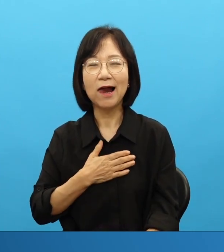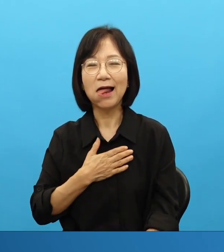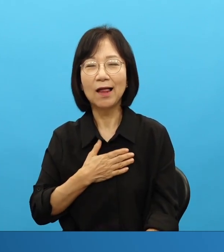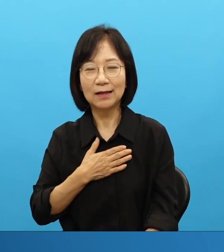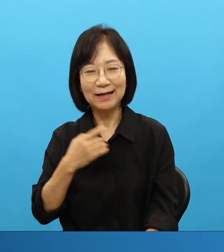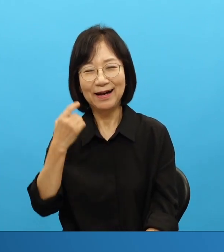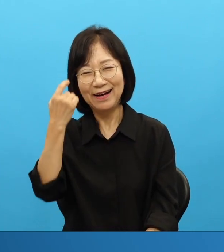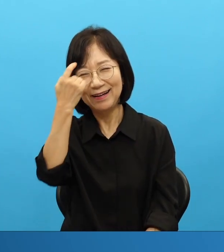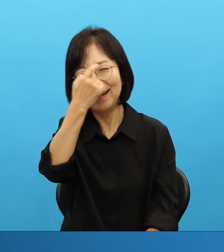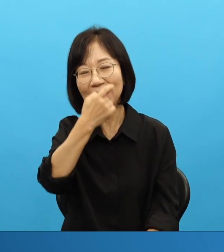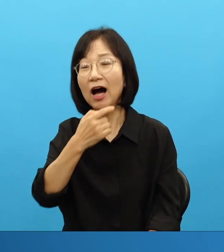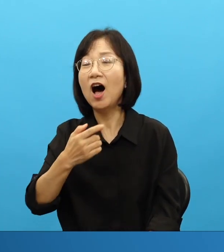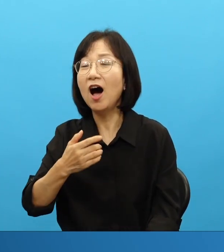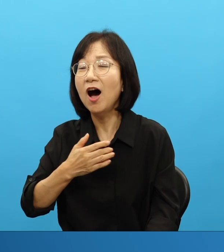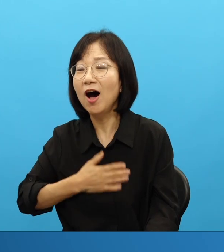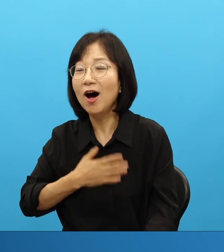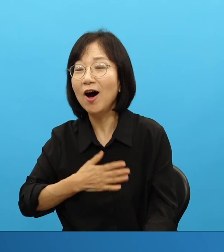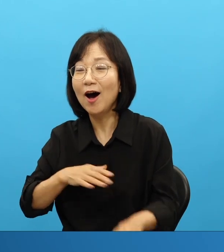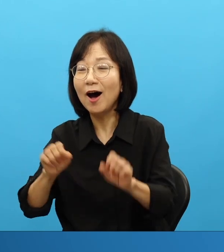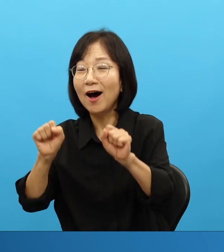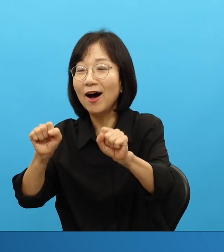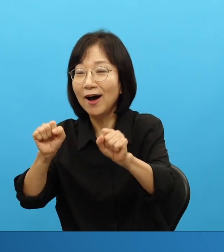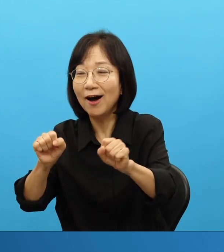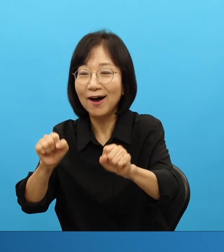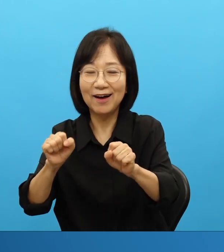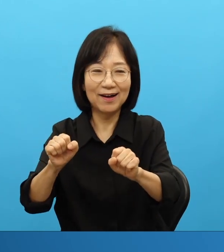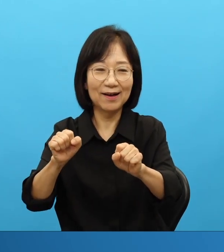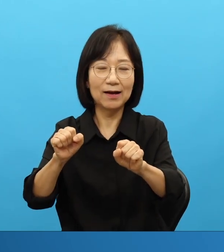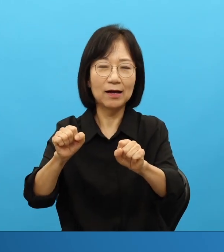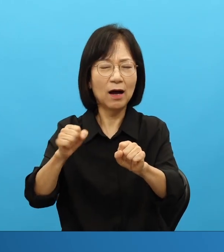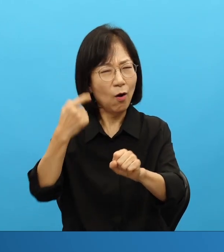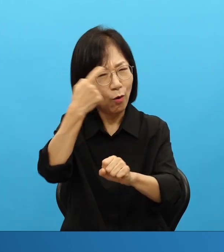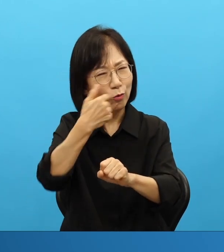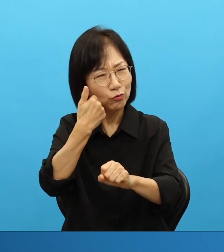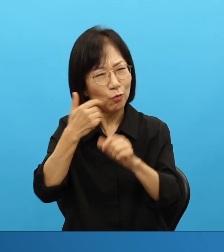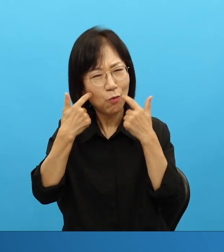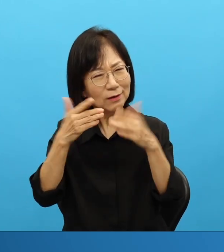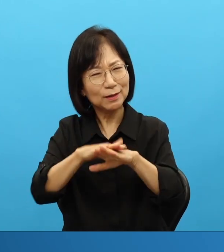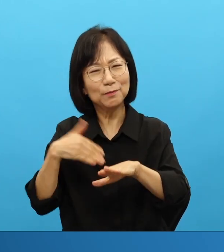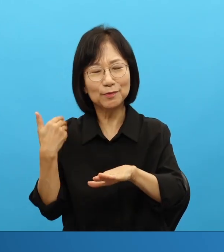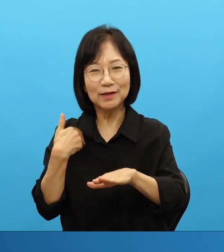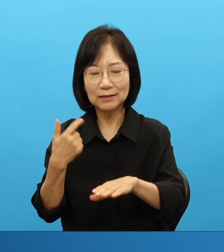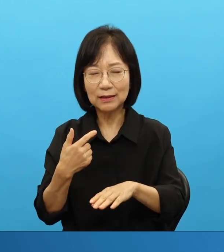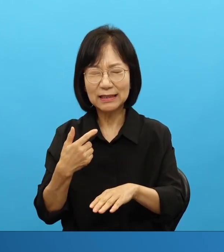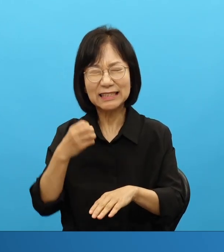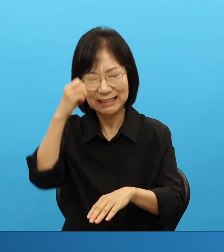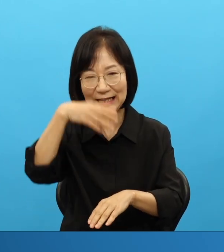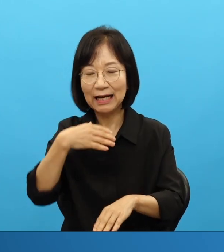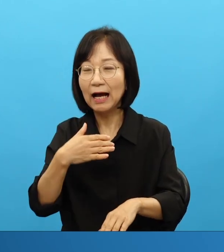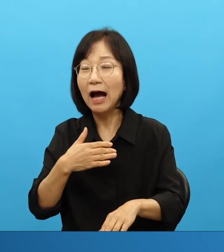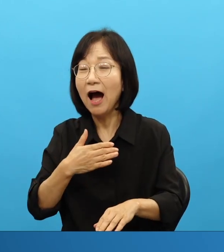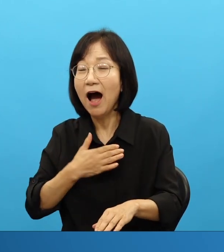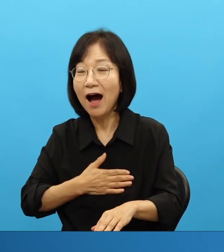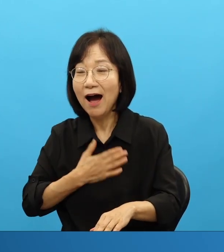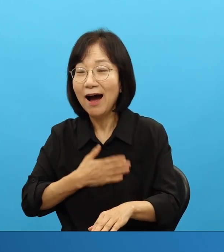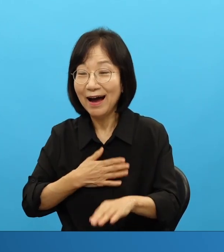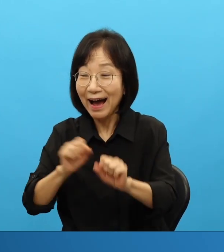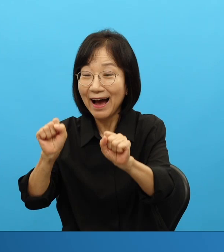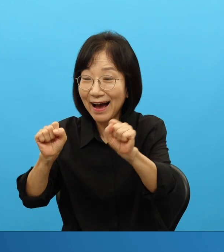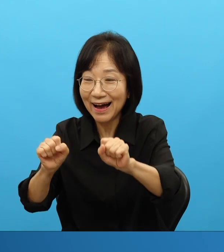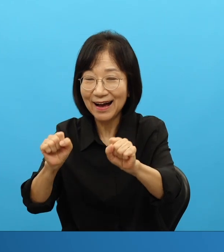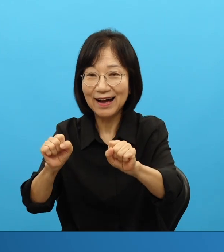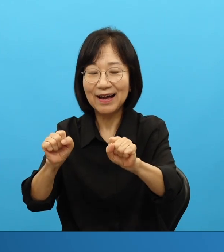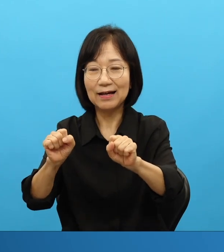표정 관리하면서 이래 했죠. So I just tried to manage my expression and made it seem as though I did recognize them. 근데